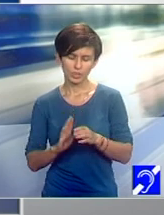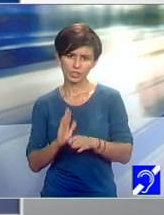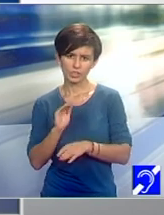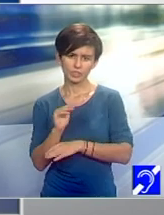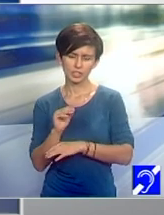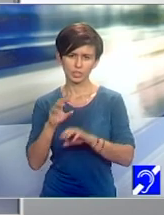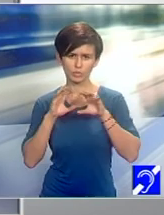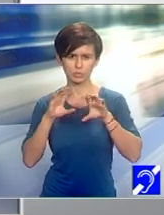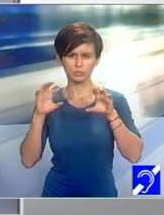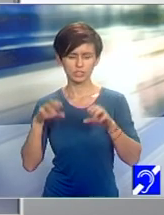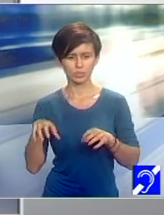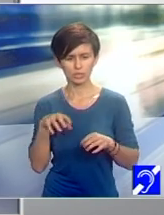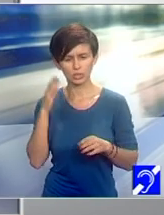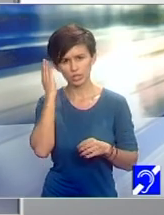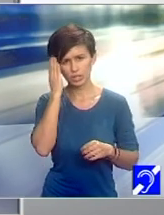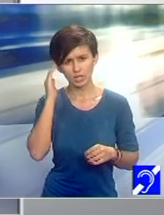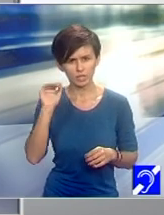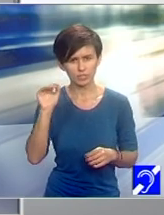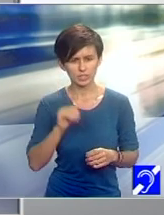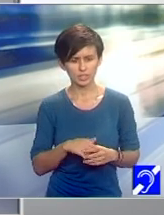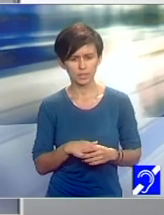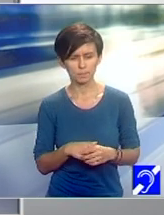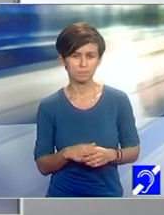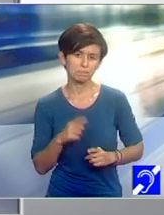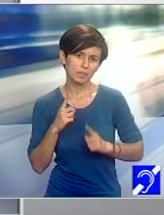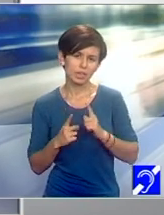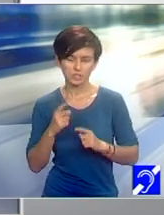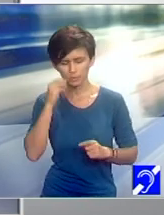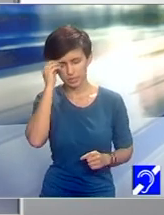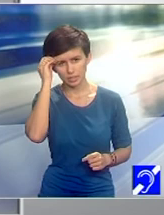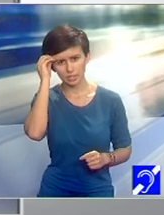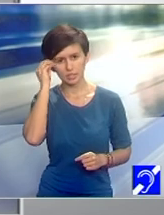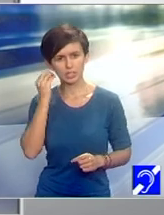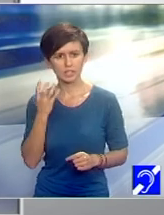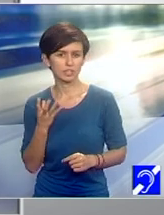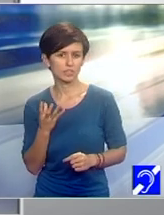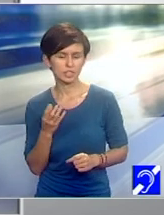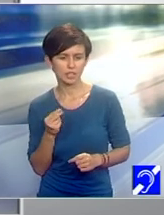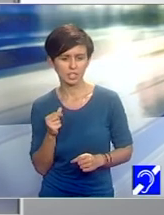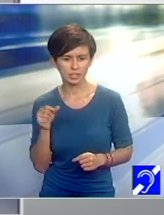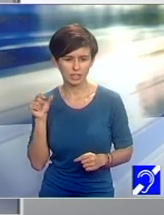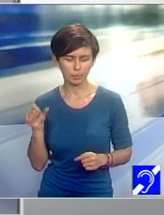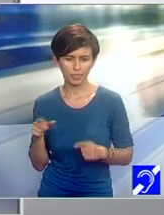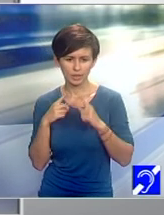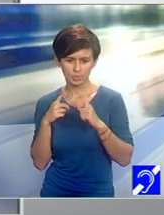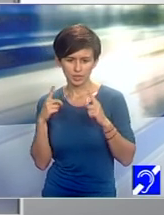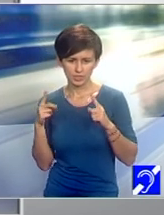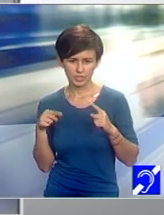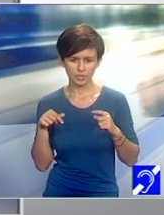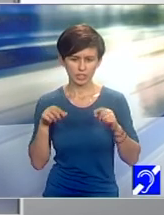multe feluri, depinde în primul rând de creativitatea profesorului. În orice caz, acele exponate